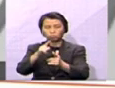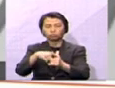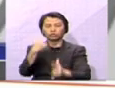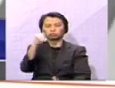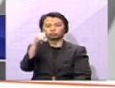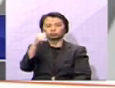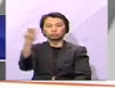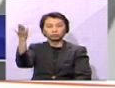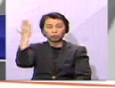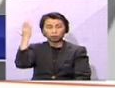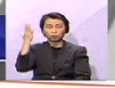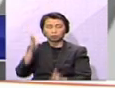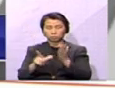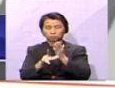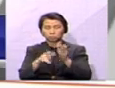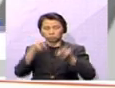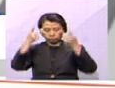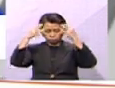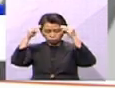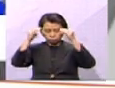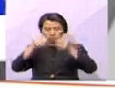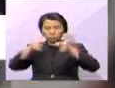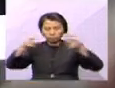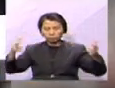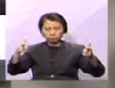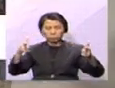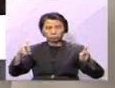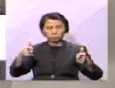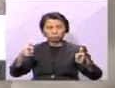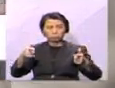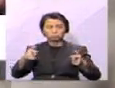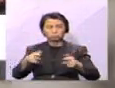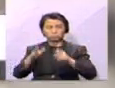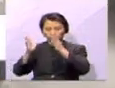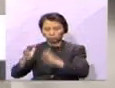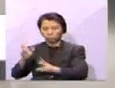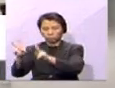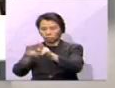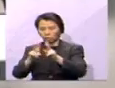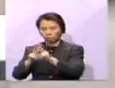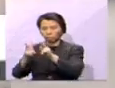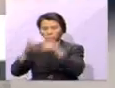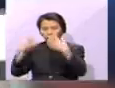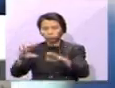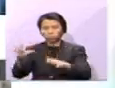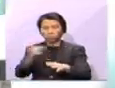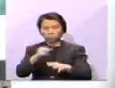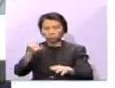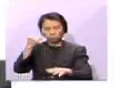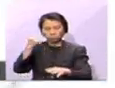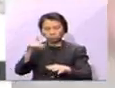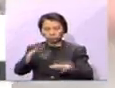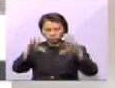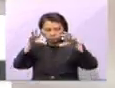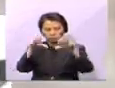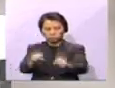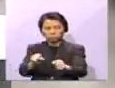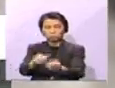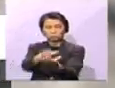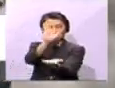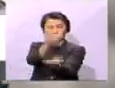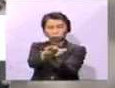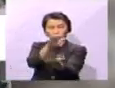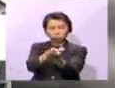lalu jelas timbalan pengurus besar SFC oswal breakenson penduduk kampung itu telah mengambil inisiatif menangkap Seekor